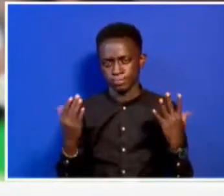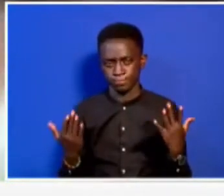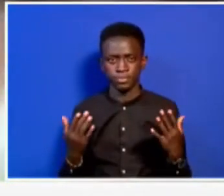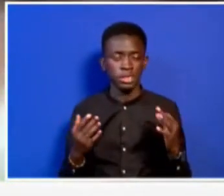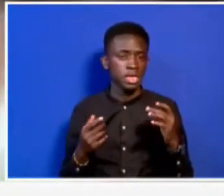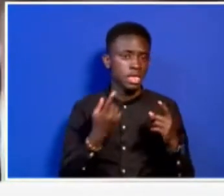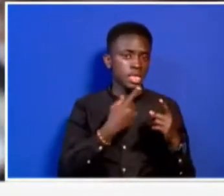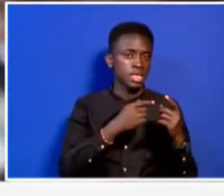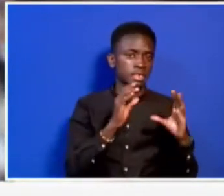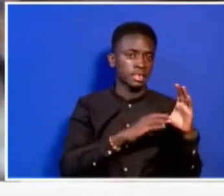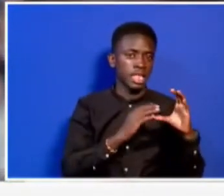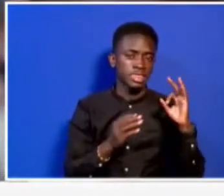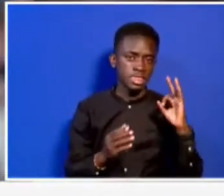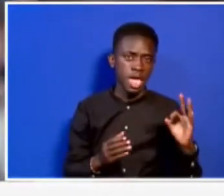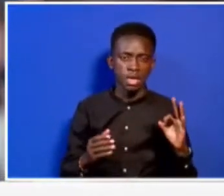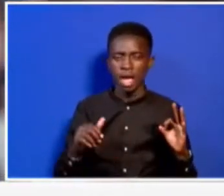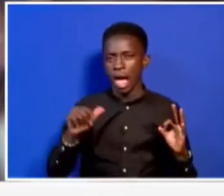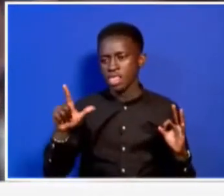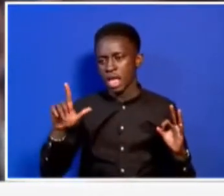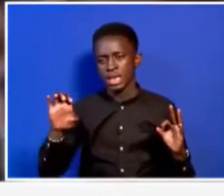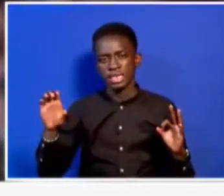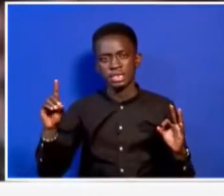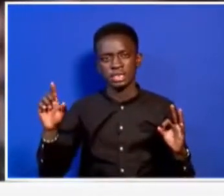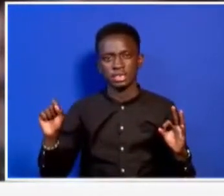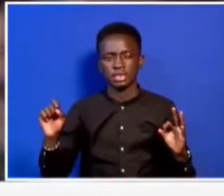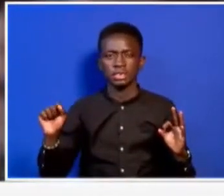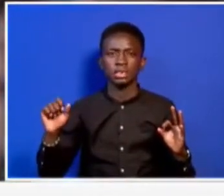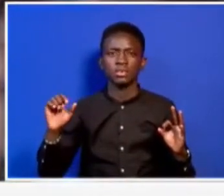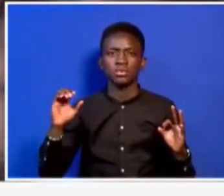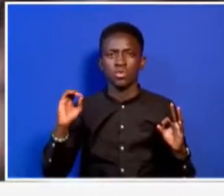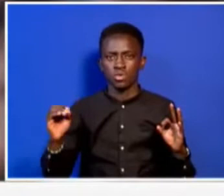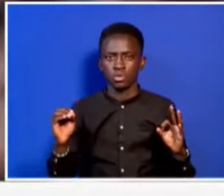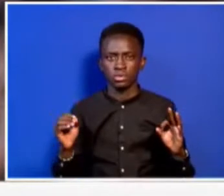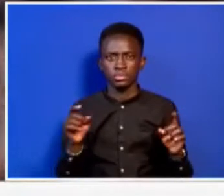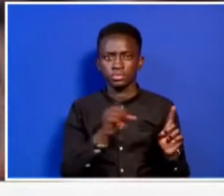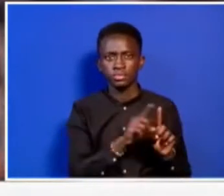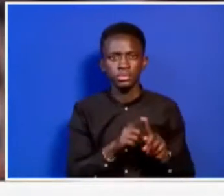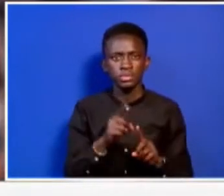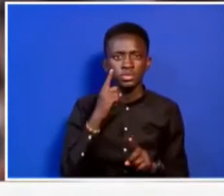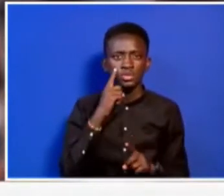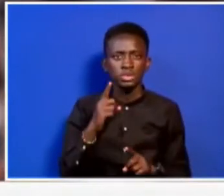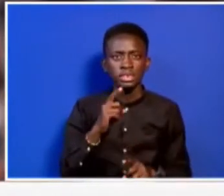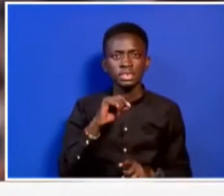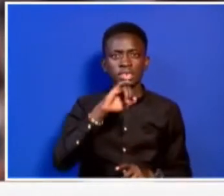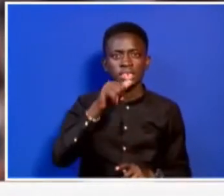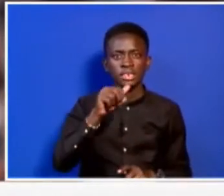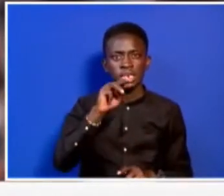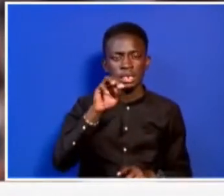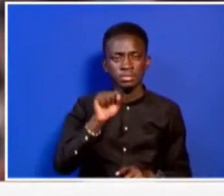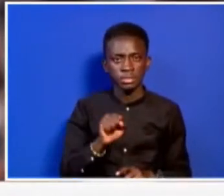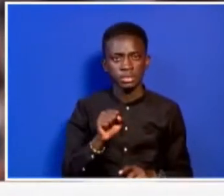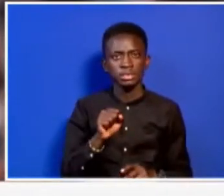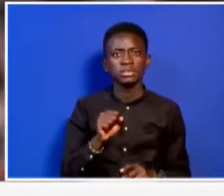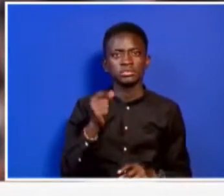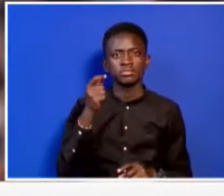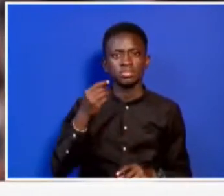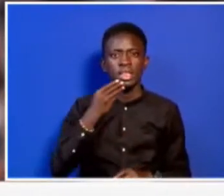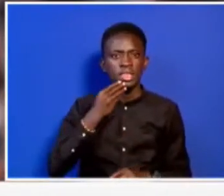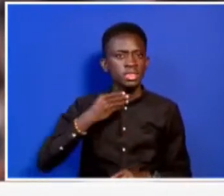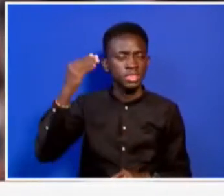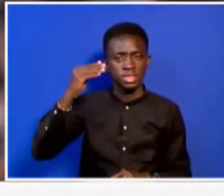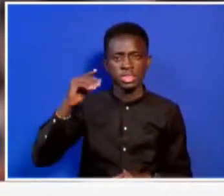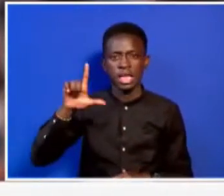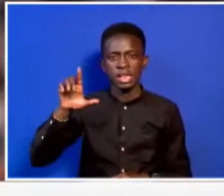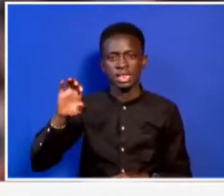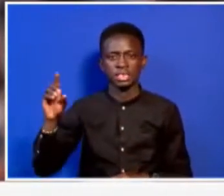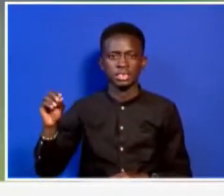Arivyo, mechi hiyo iliwazidia unga Leeds kunako dakika 24 winga wao Daniel James alipopewa kadi nyekundu, jambo lilowavunja moyo na